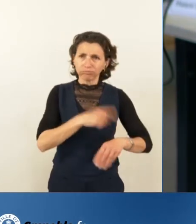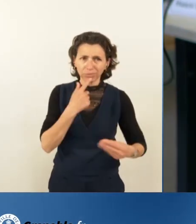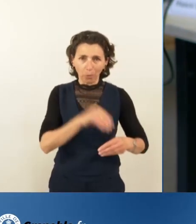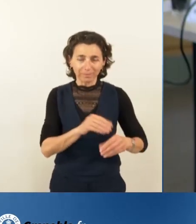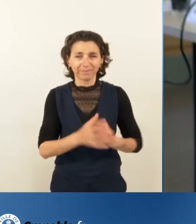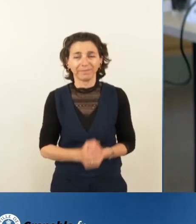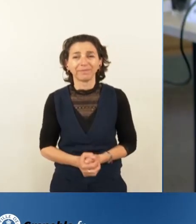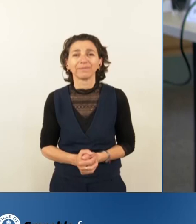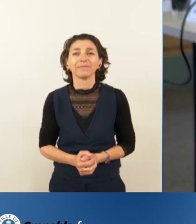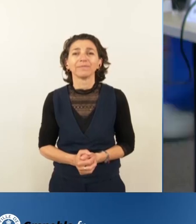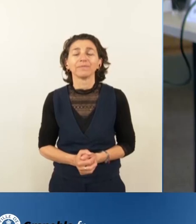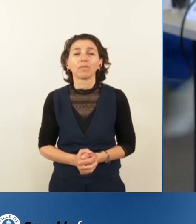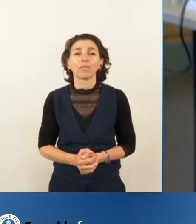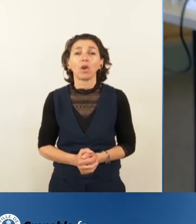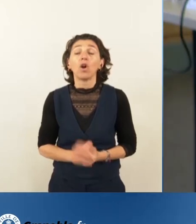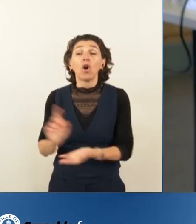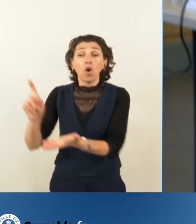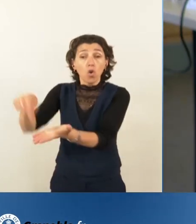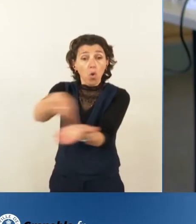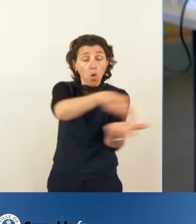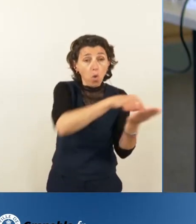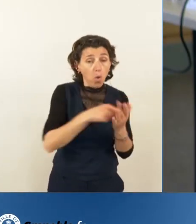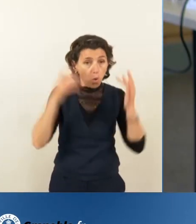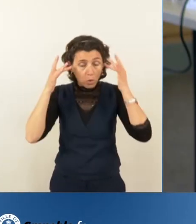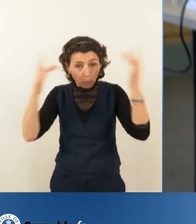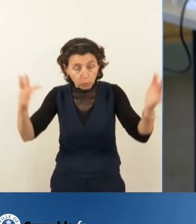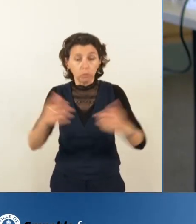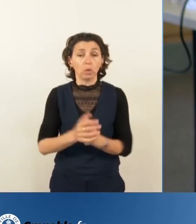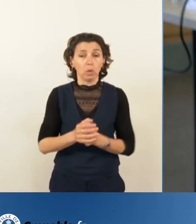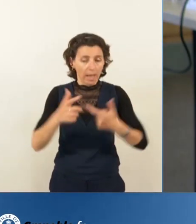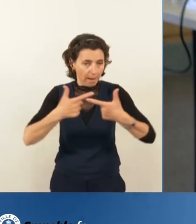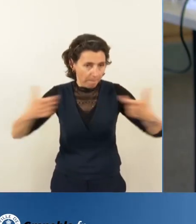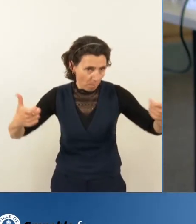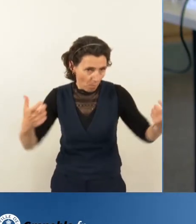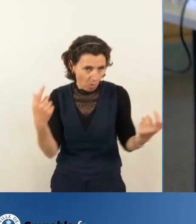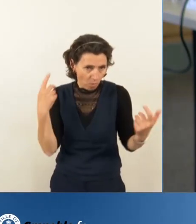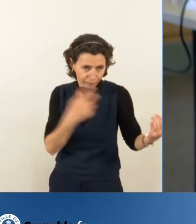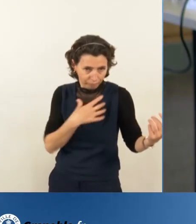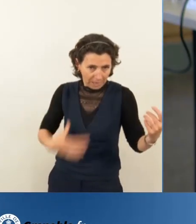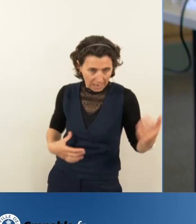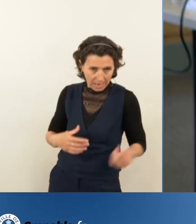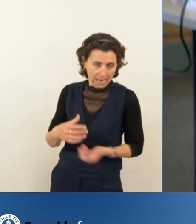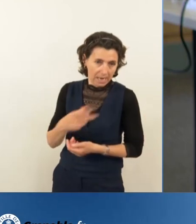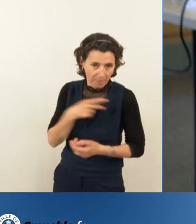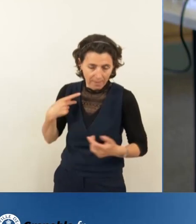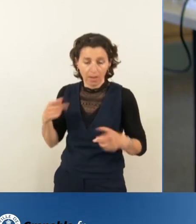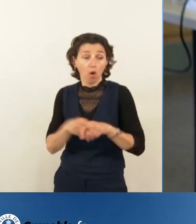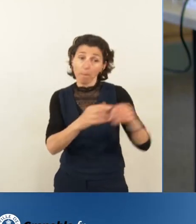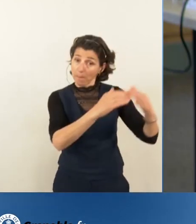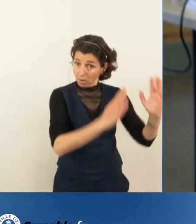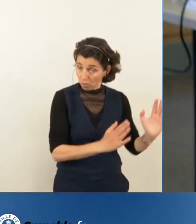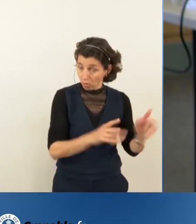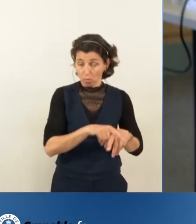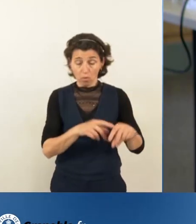les lieux culturels en particulier les équipements municipaux ont vocation au même titre que les maisons des habitants par exemple ou